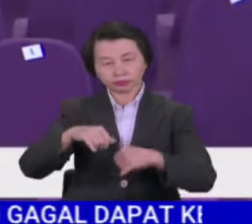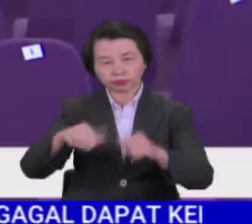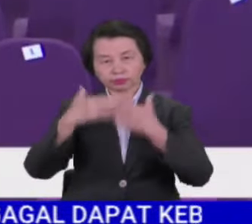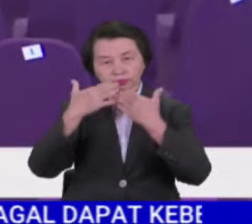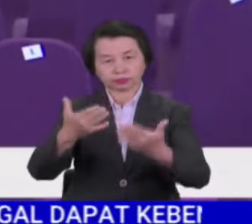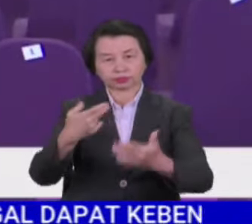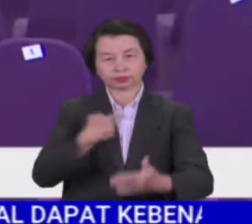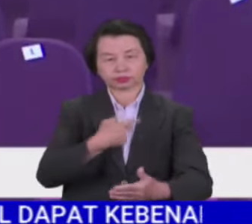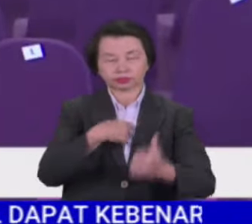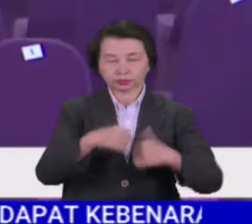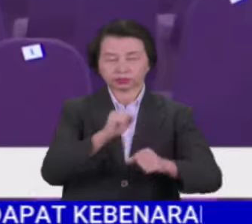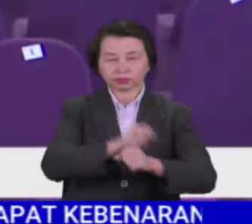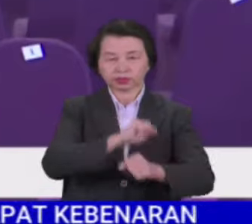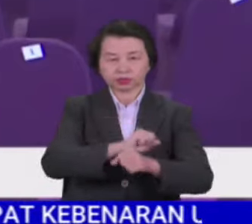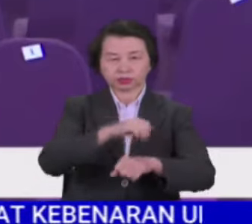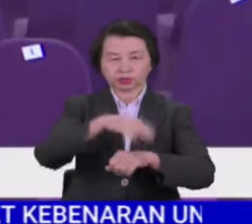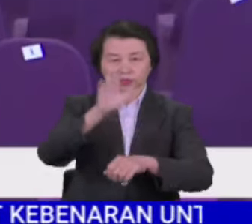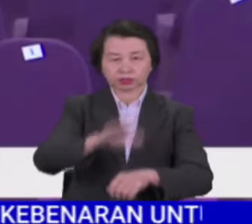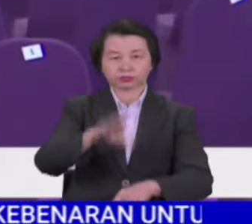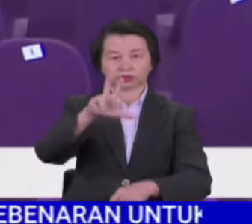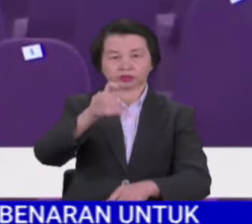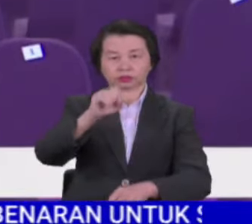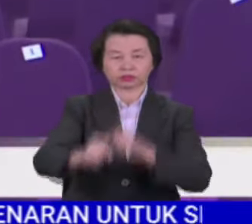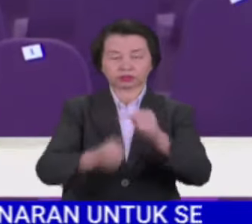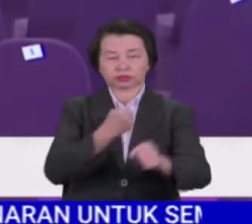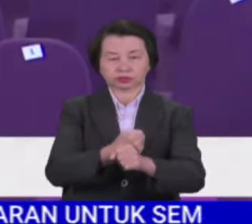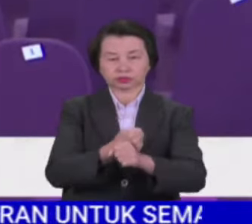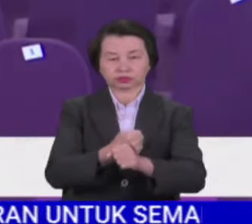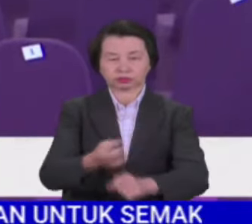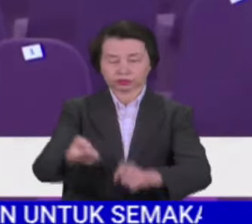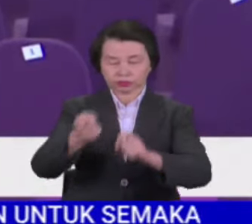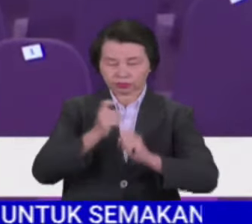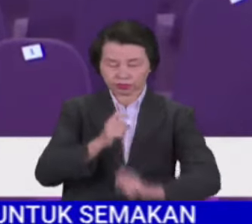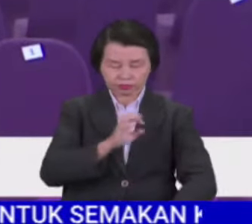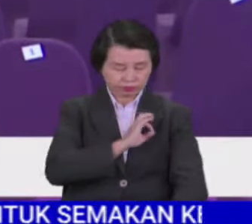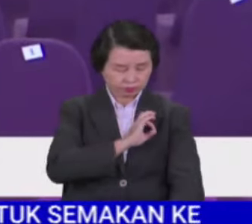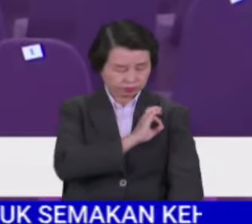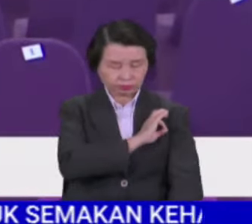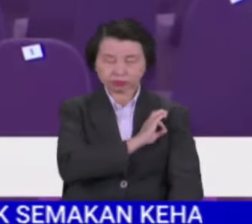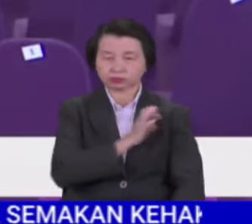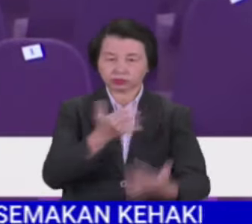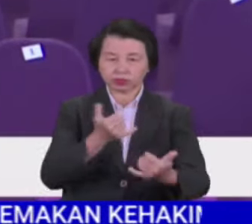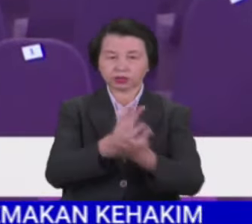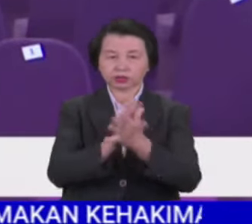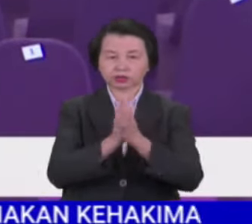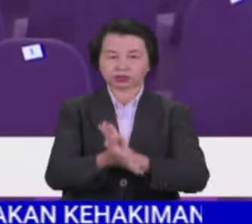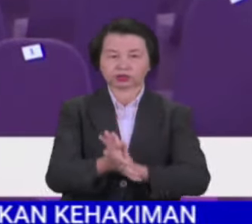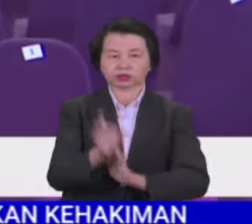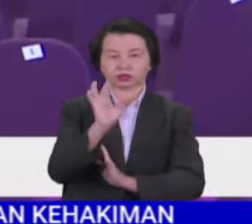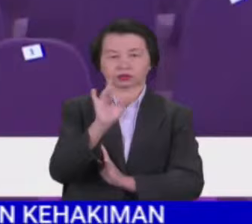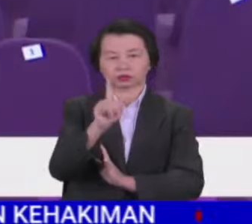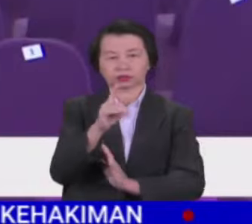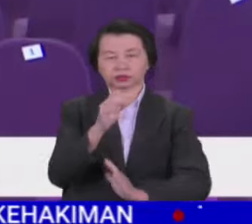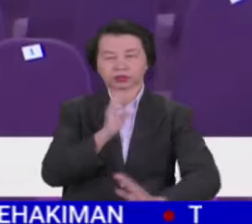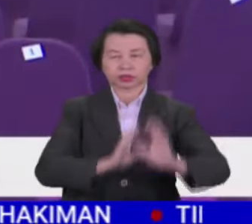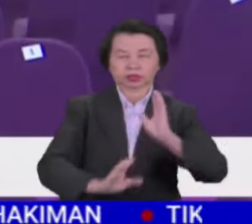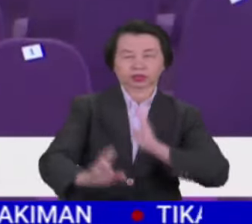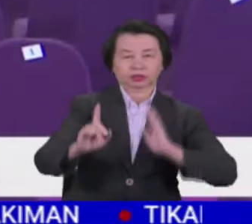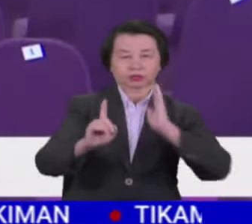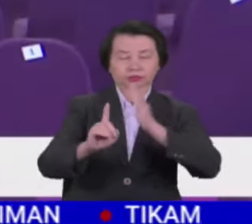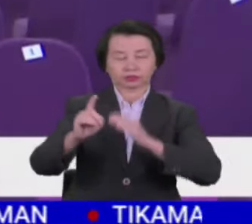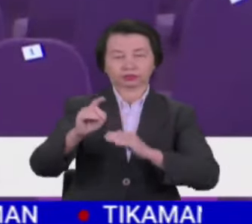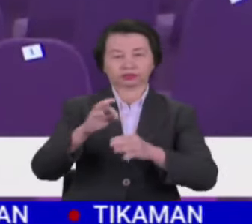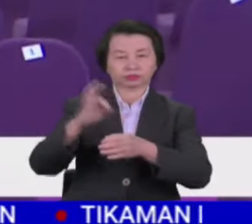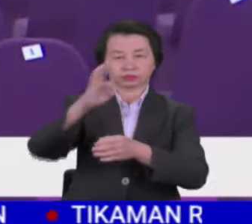yang bekerja melebihi 30 tahun Ah menerima tingkat hari ini ini menjadi karena sebuah spirasi lah bagi